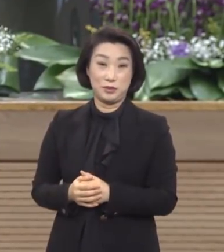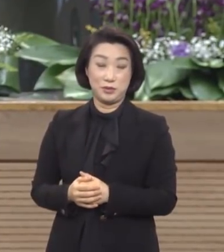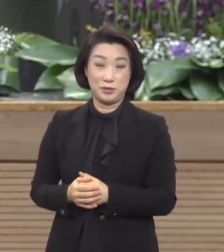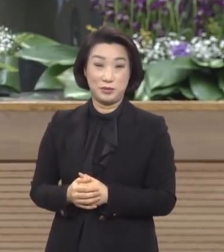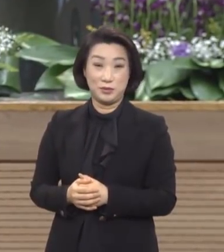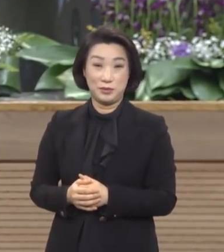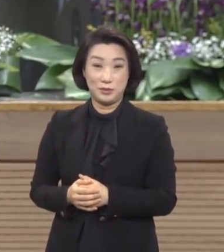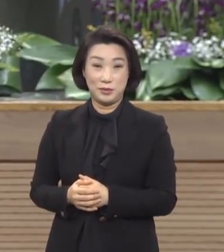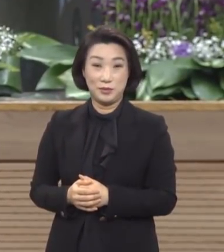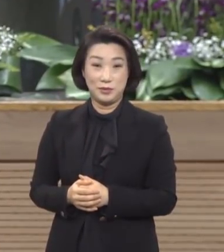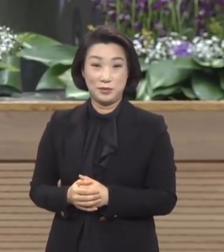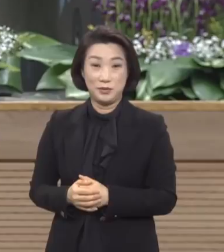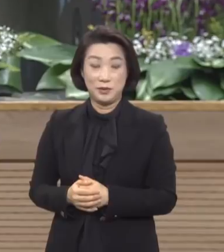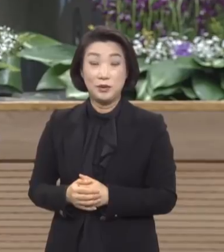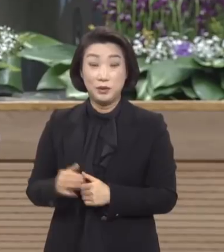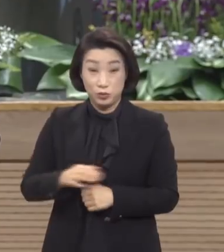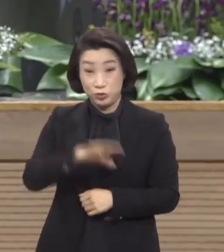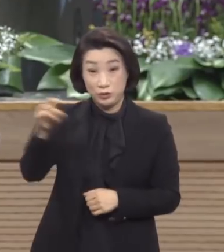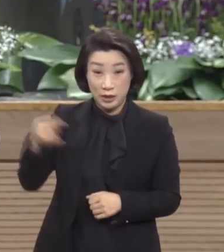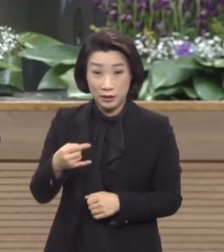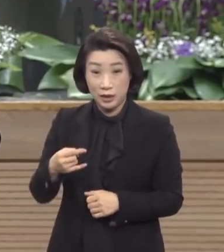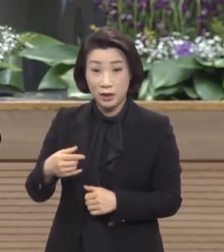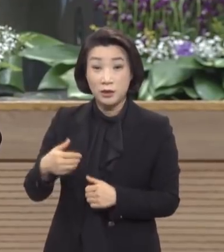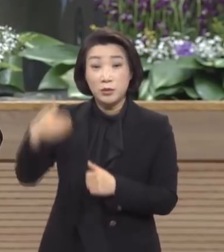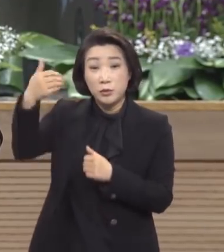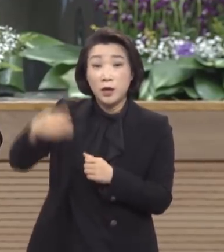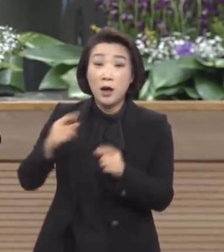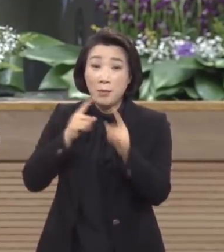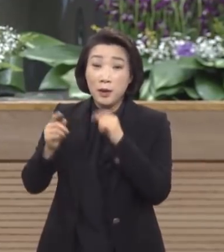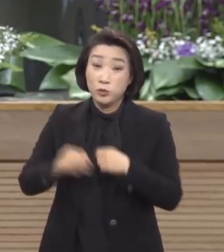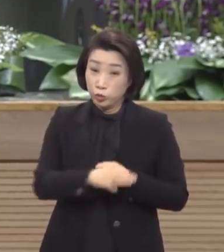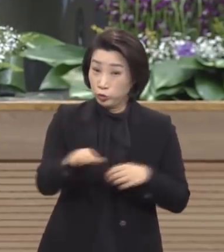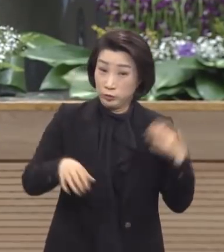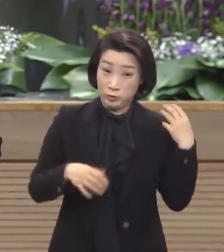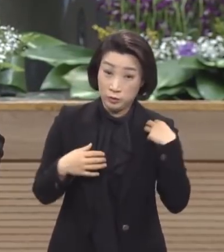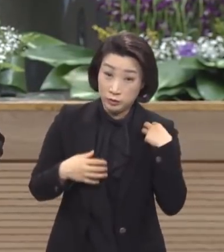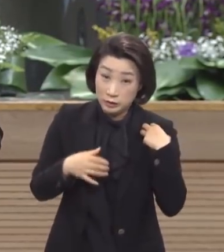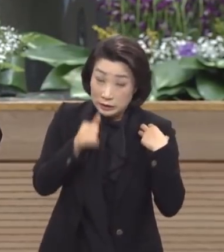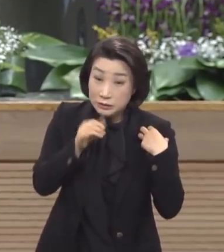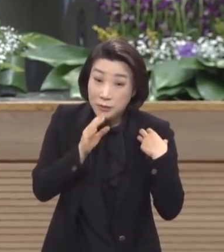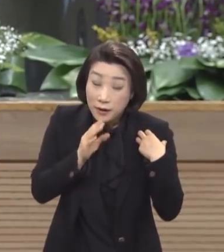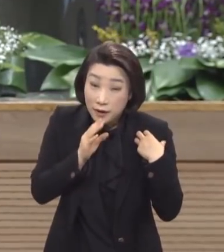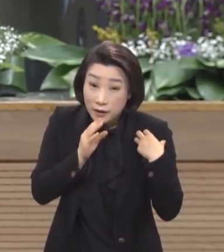하고 우리에게 부탁한 말은 우리가 이루어야 하고.